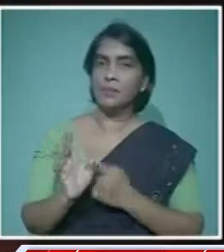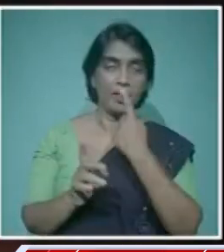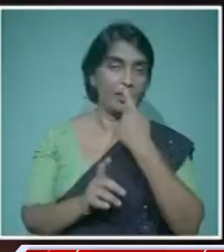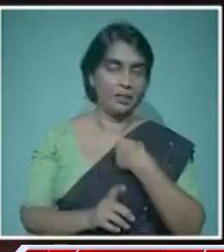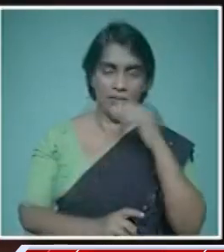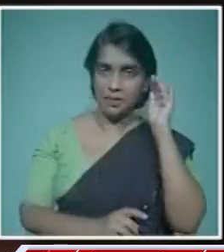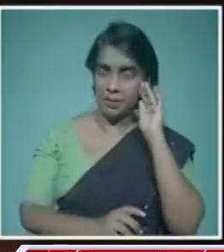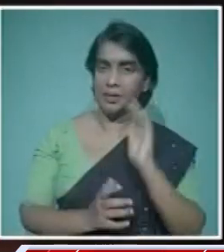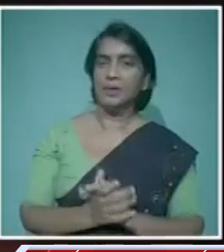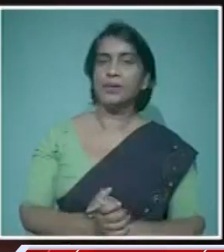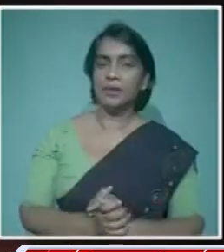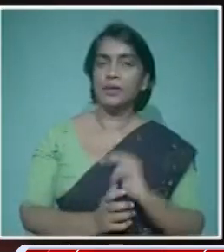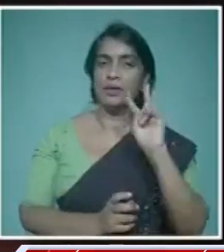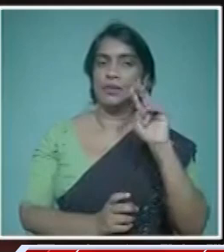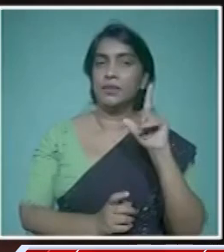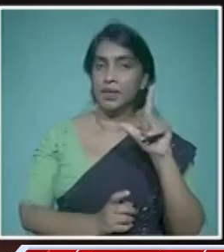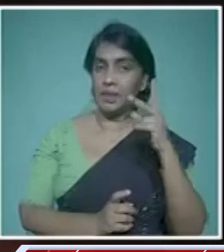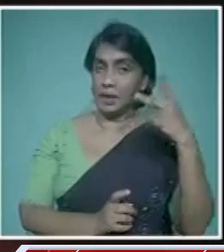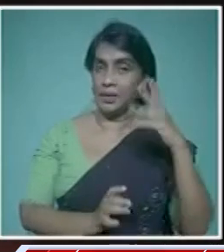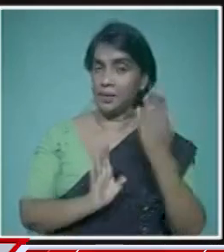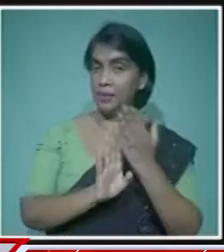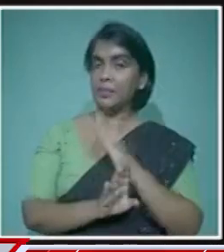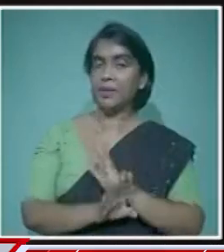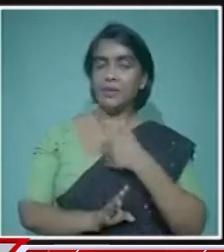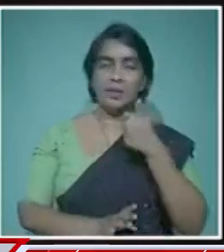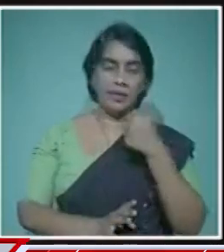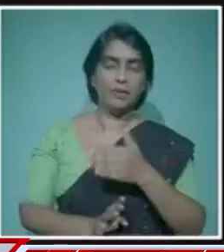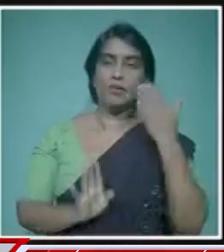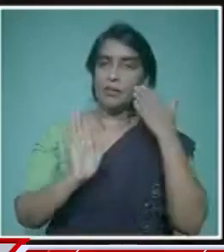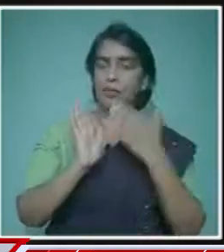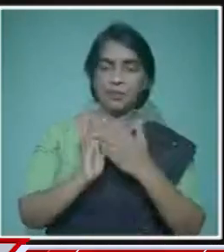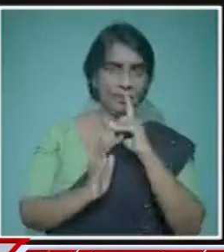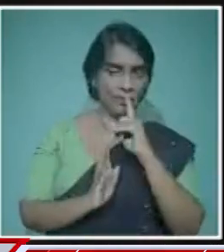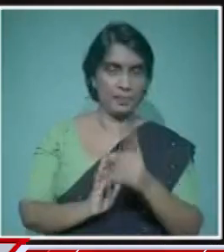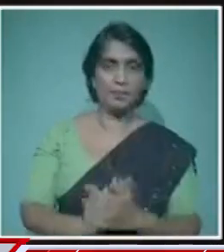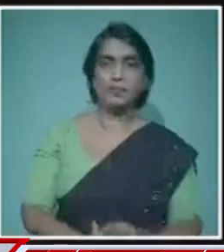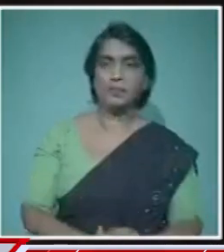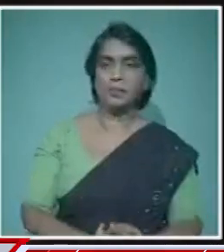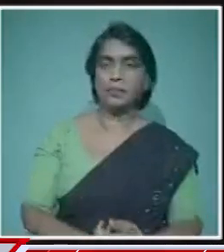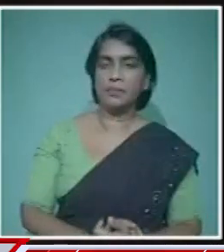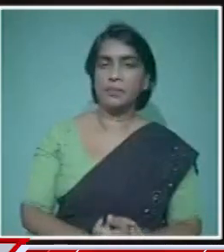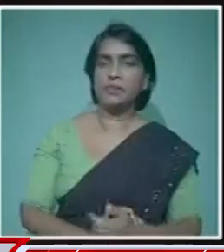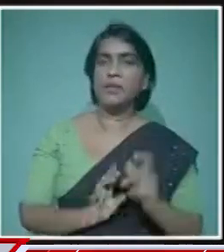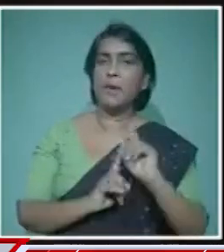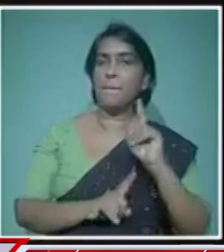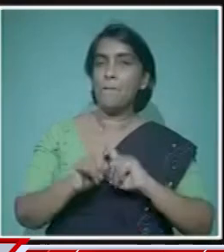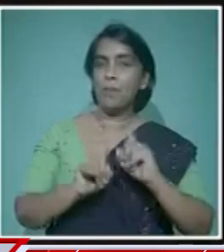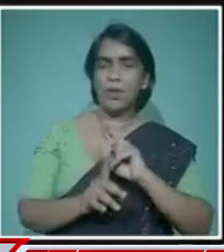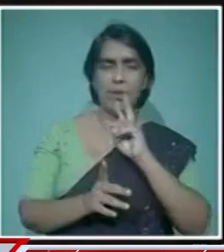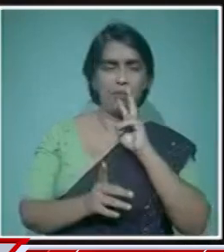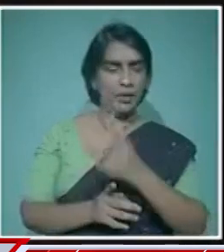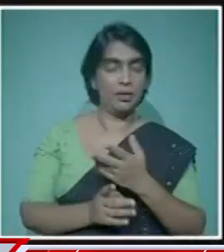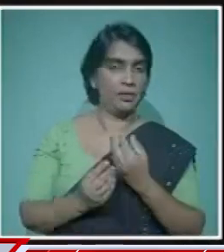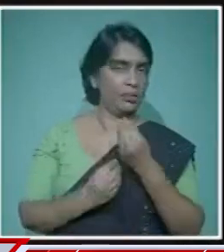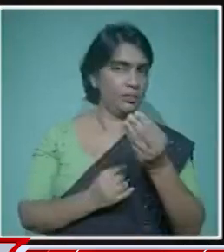denawa 27 dekata pera mata wedagath karanawak idiripat karanna thiyenawa mokada me parliament thon nomage yawannata honda